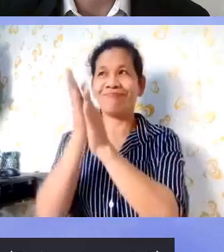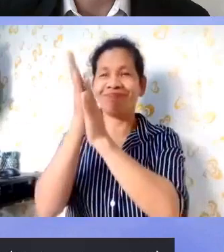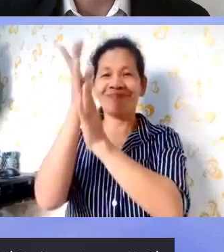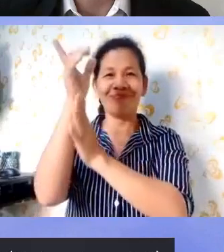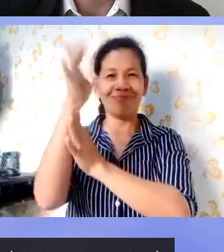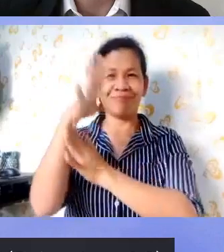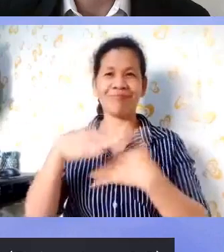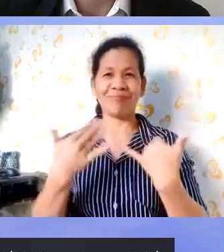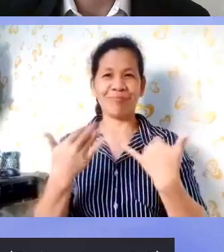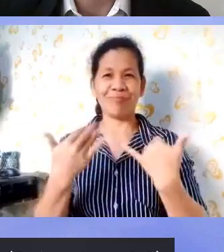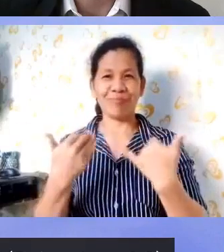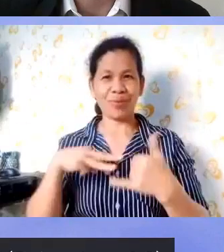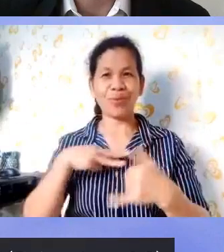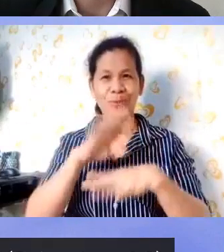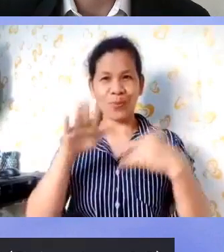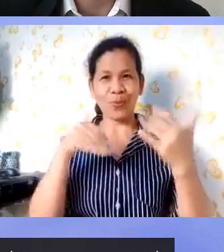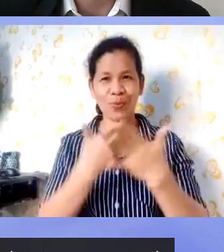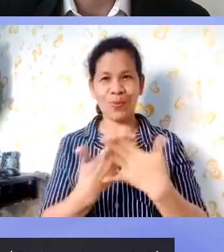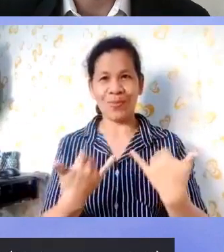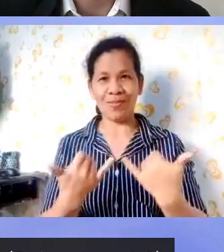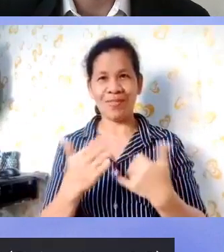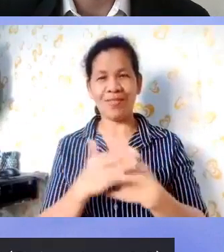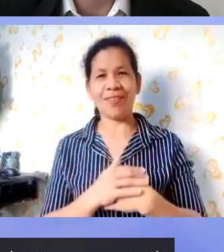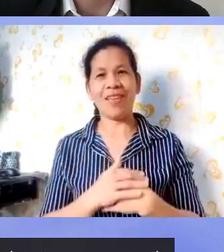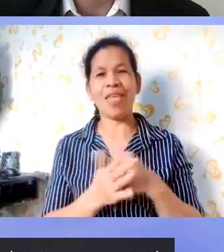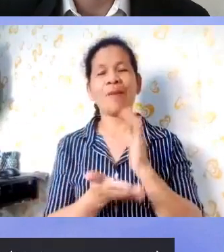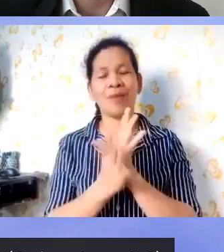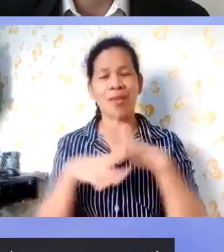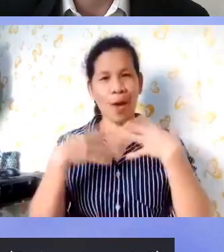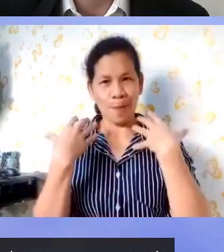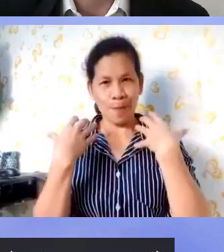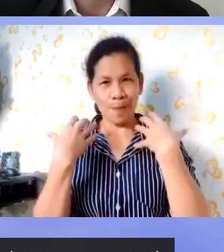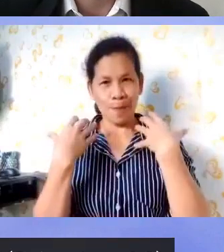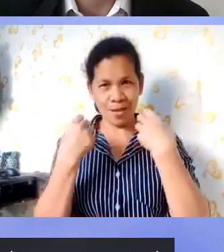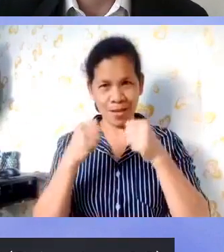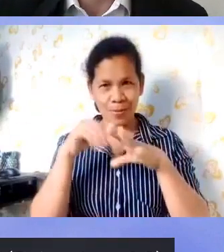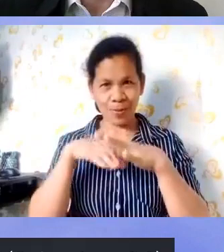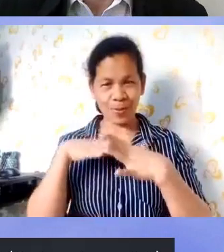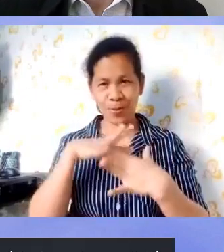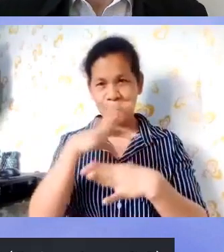narito tayong lahat na pinatatakan ang ating spiritual na buhay.